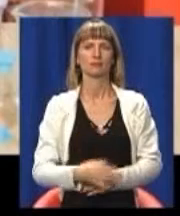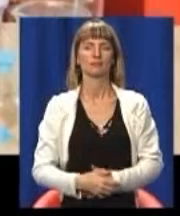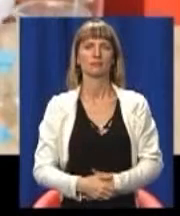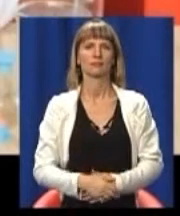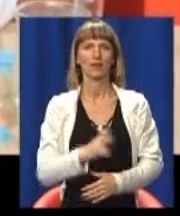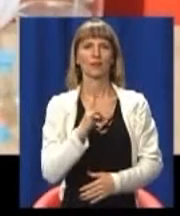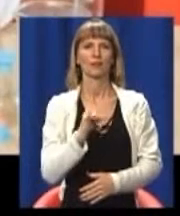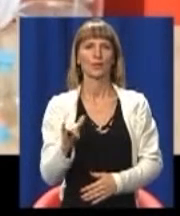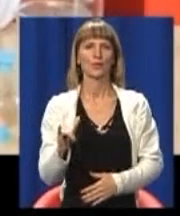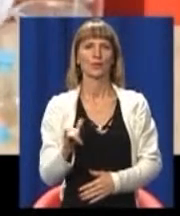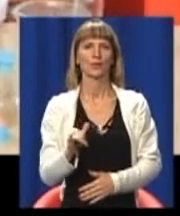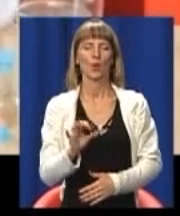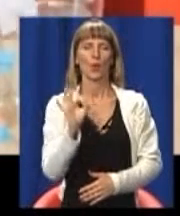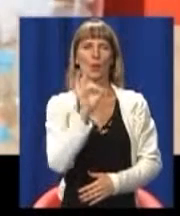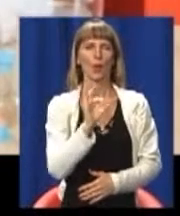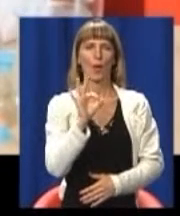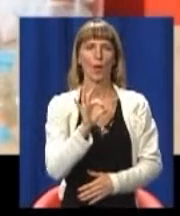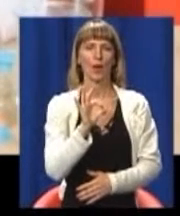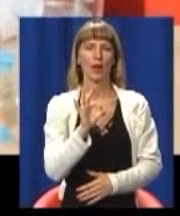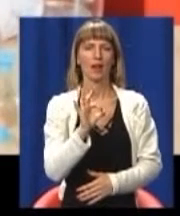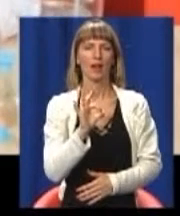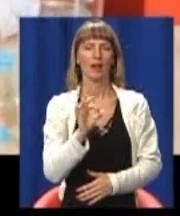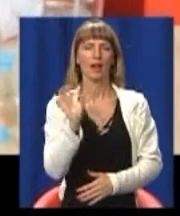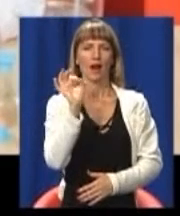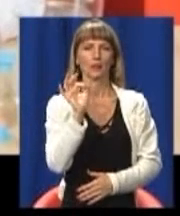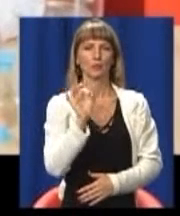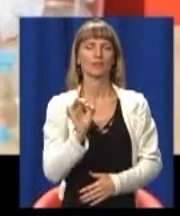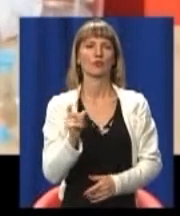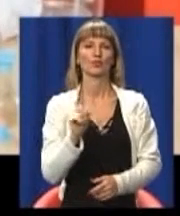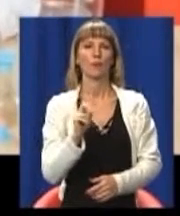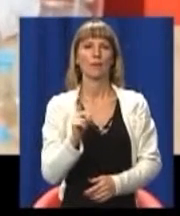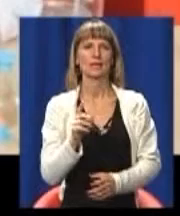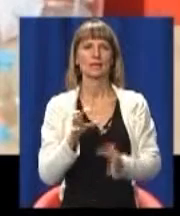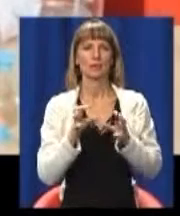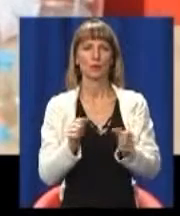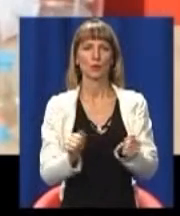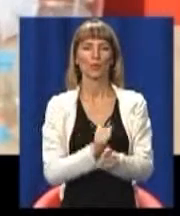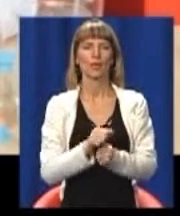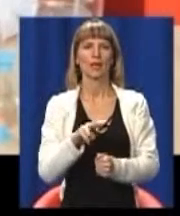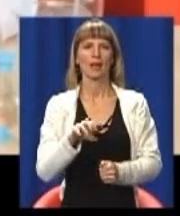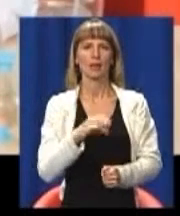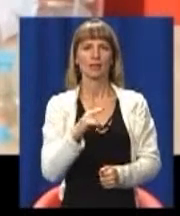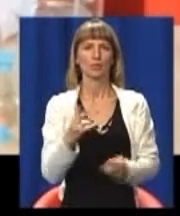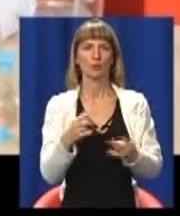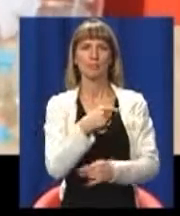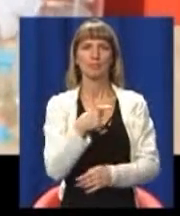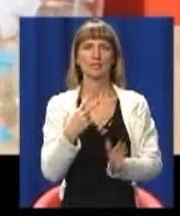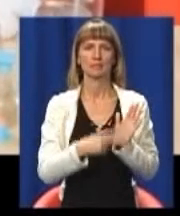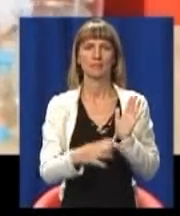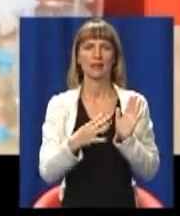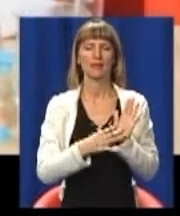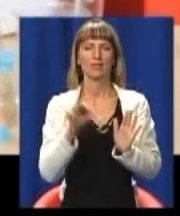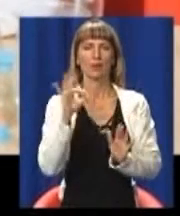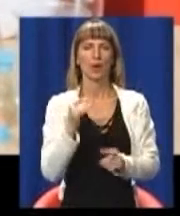30. Нуль. Нуль градусів. А щоб заморозити сухий лід, потрібно мінус 79 градусів.